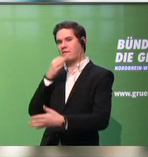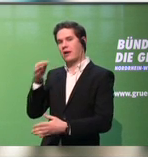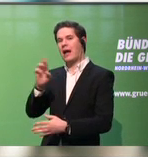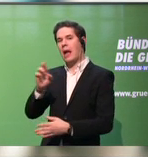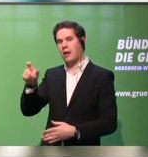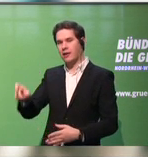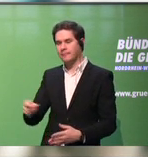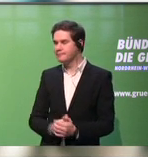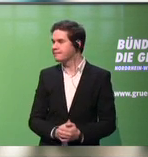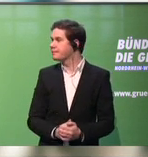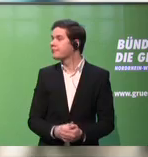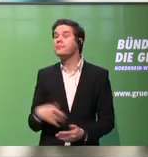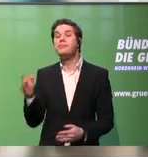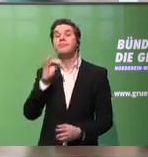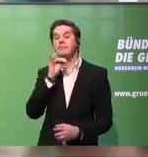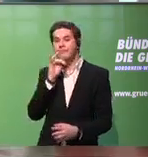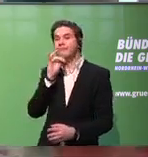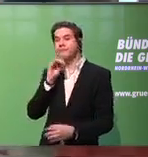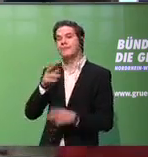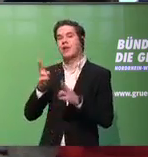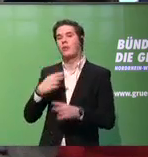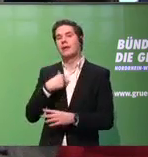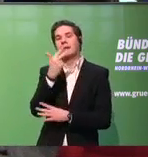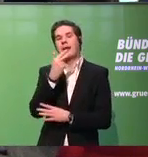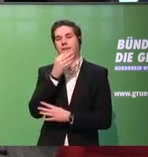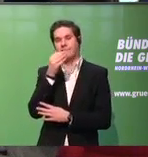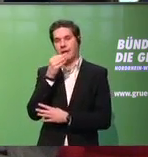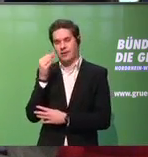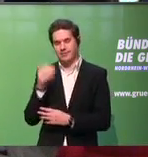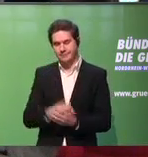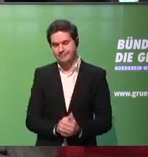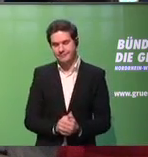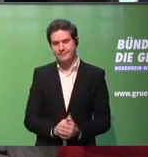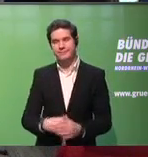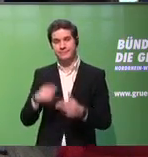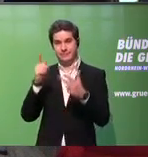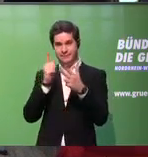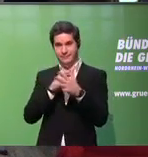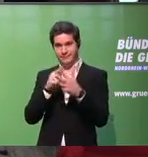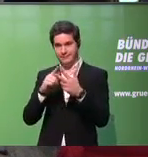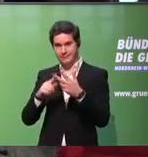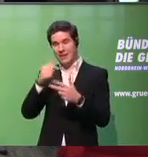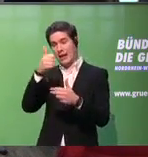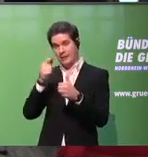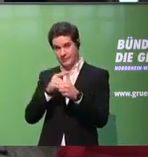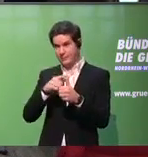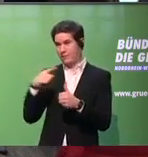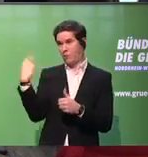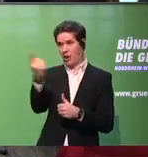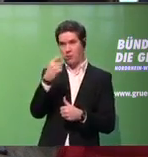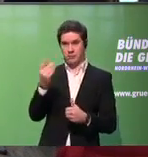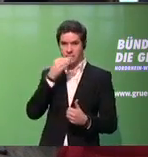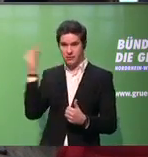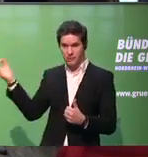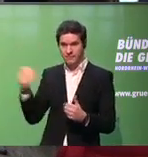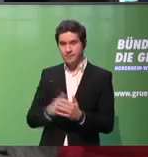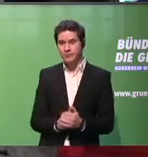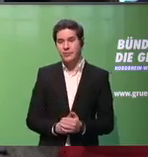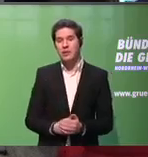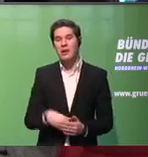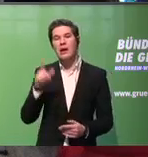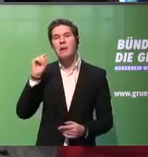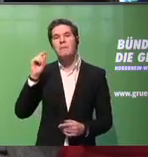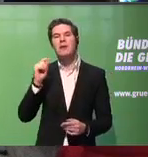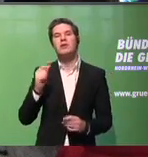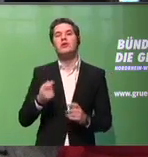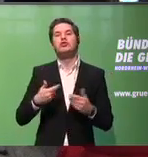da haben wir 3 Fragen an dich. Einmal eine Frage hier aus dem Raum. Wie stehst du oder ihr zum Umzug Straßburg-Brüssel?